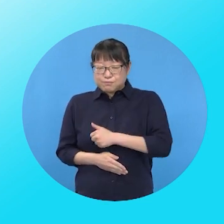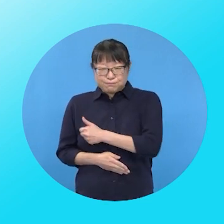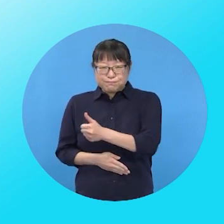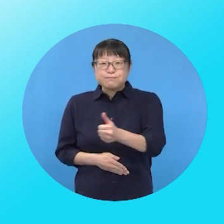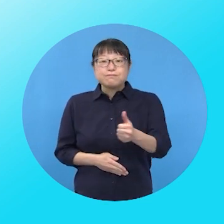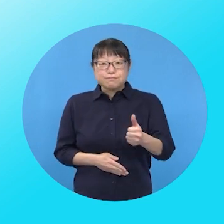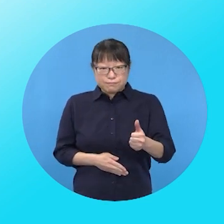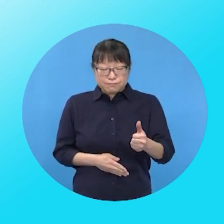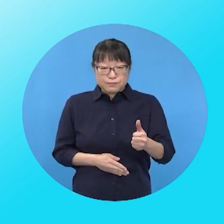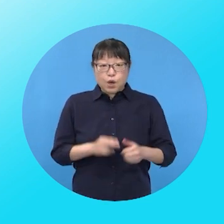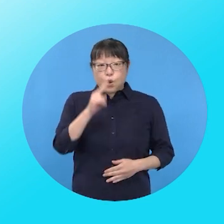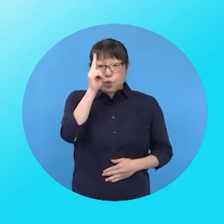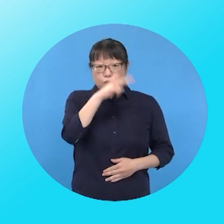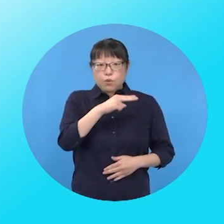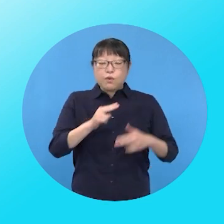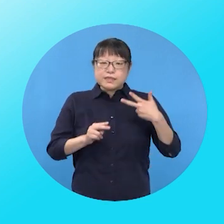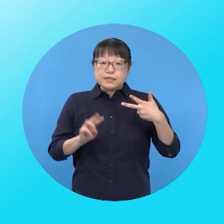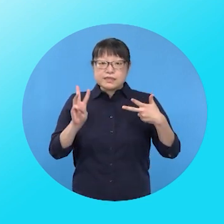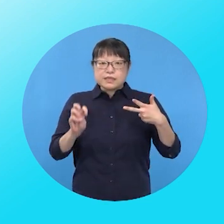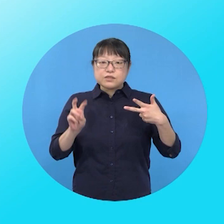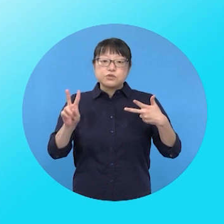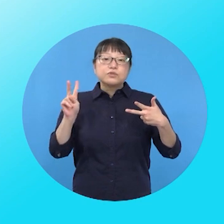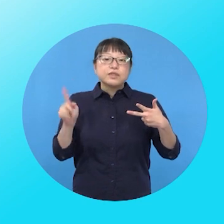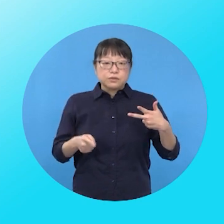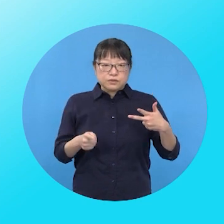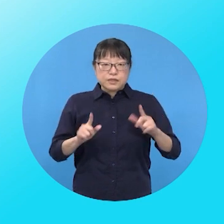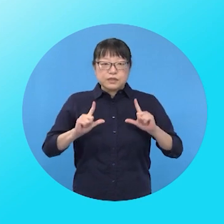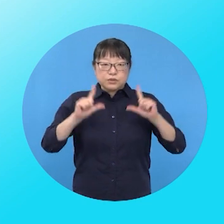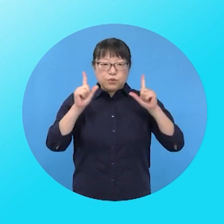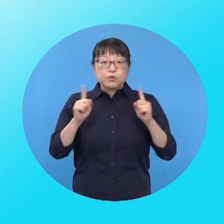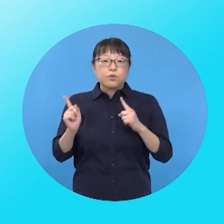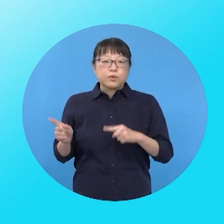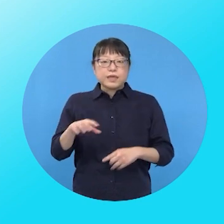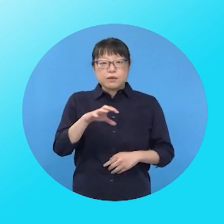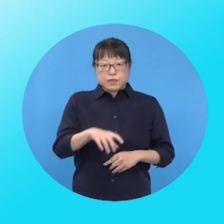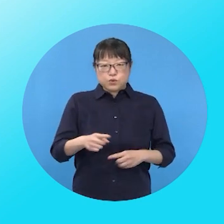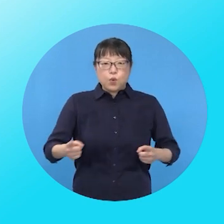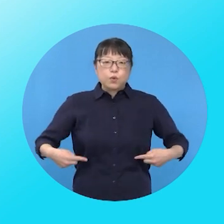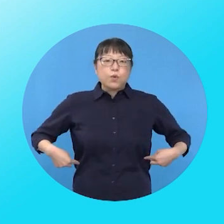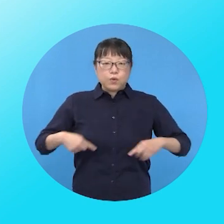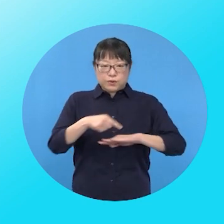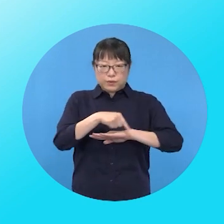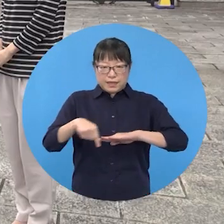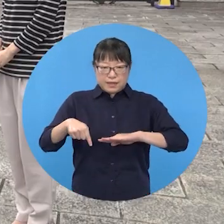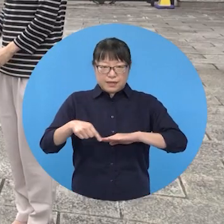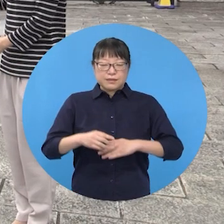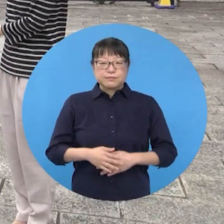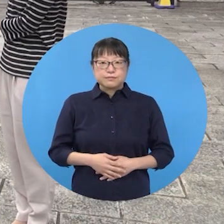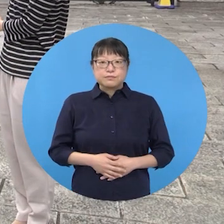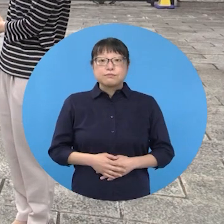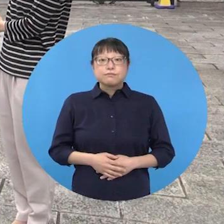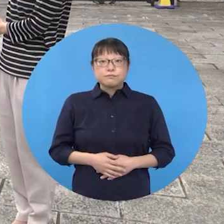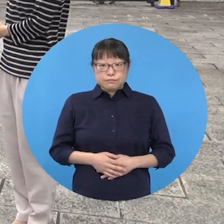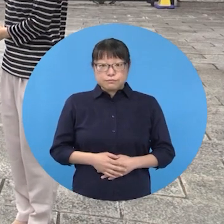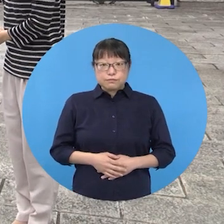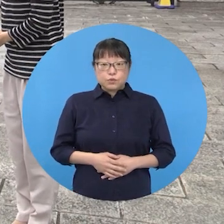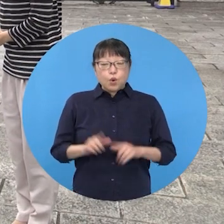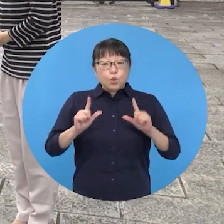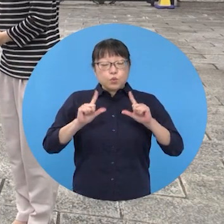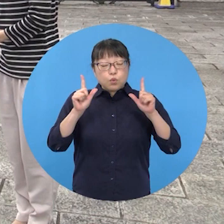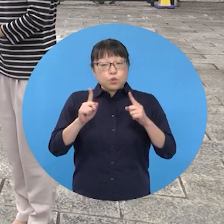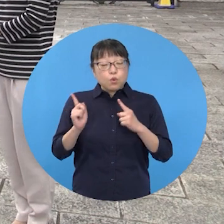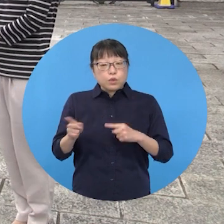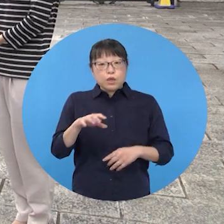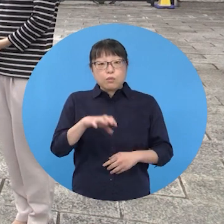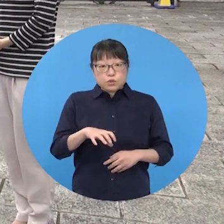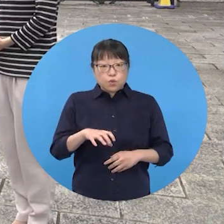して午後7時32分にゴールの東京競馬場に到着する予定です。 こちらの東京競馬